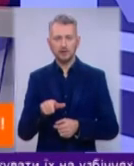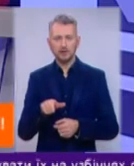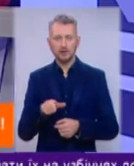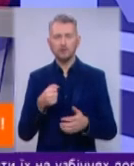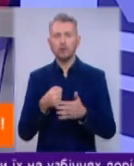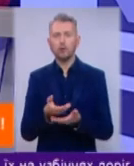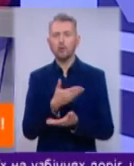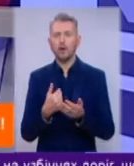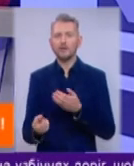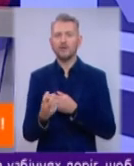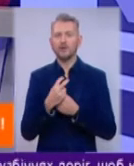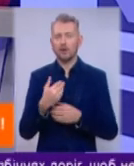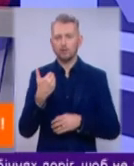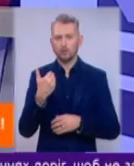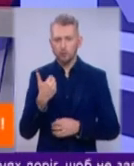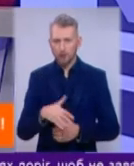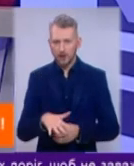До нас завітав уже